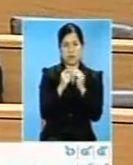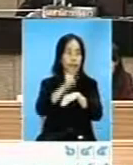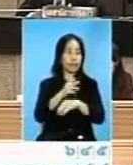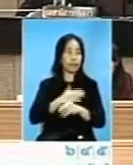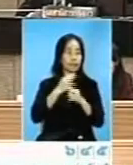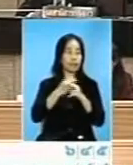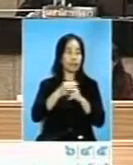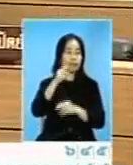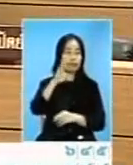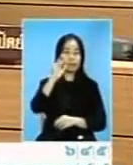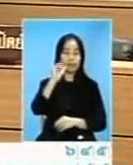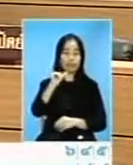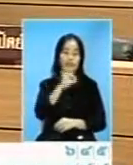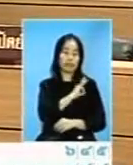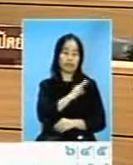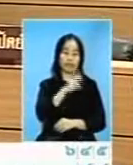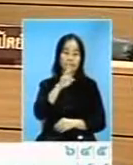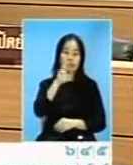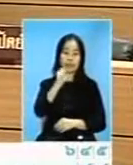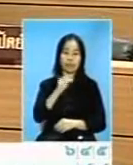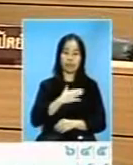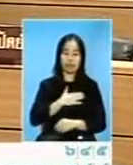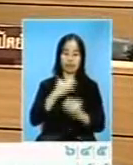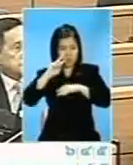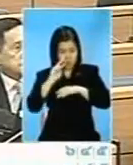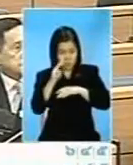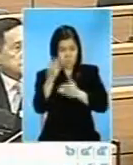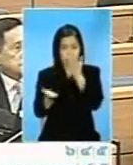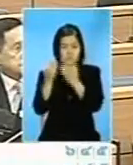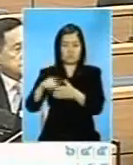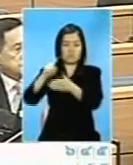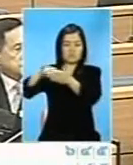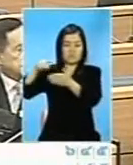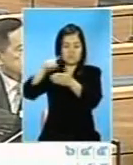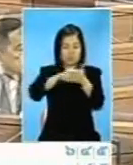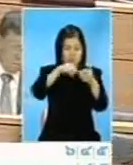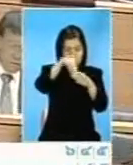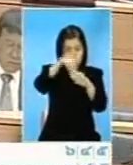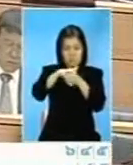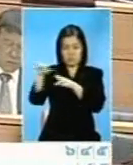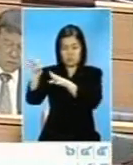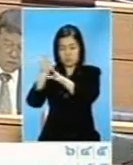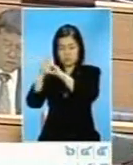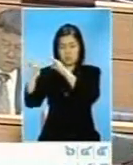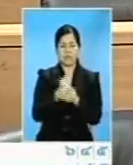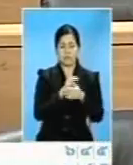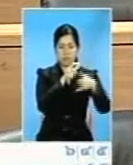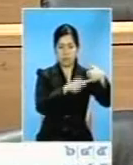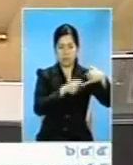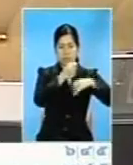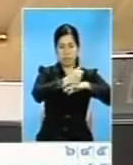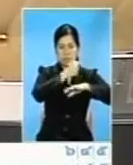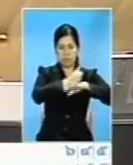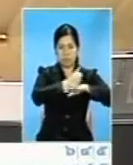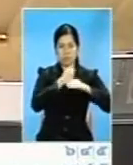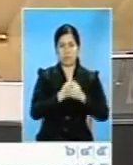องนี้นะฮะที่ผมบอกว่าจะมีผลต่อเนื่องในวันพรุ่งนี้ก็เพราะว่าความจริงแล้วเนี่ยการทำงานของตุลาการ3รัฐธรรมนูญเ